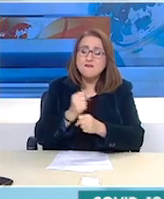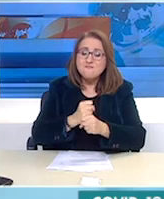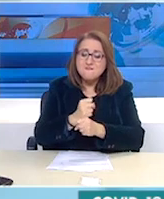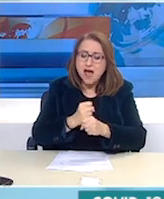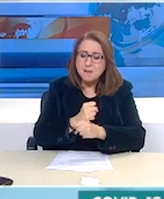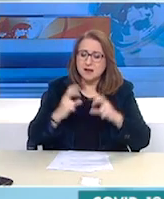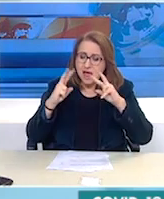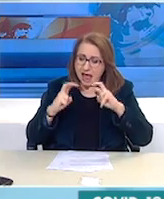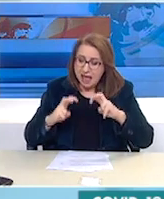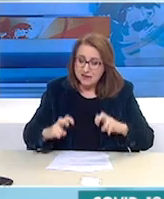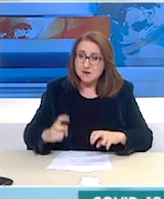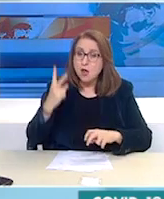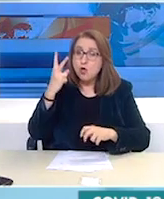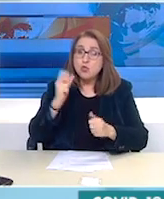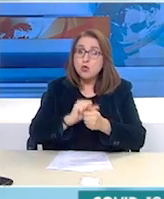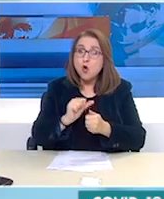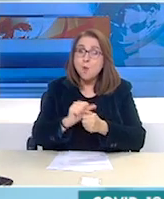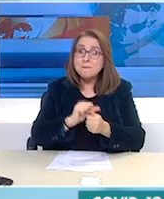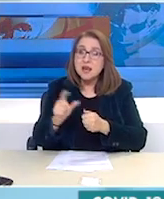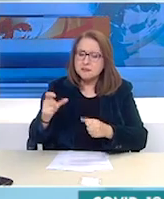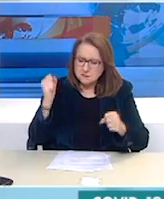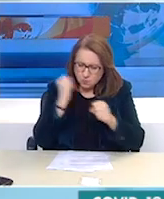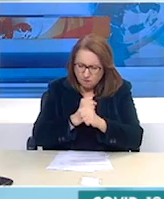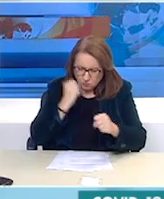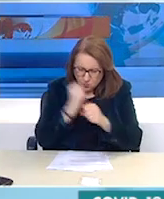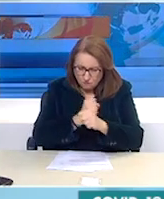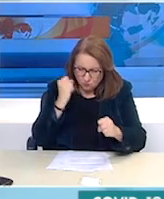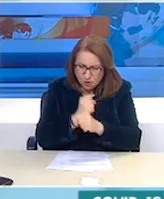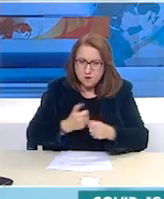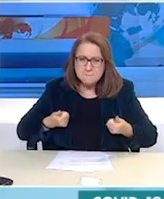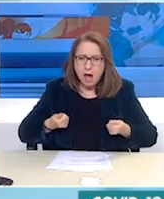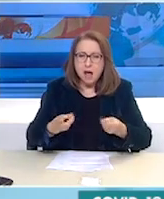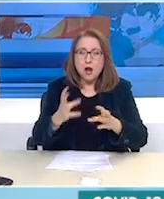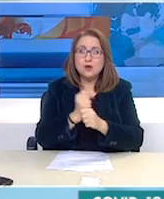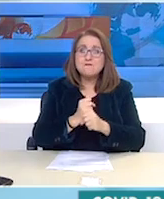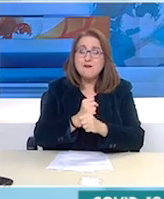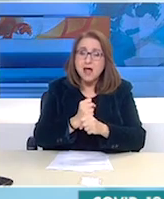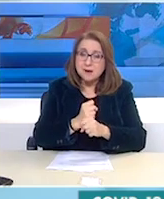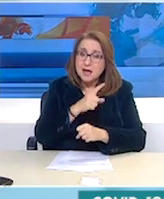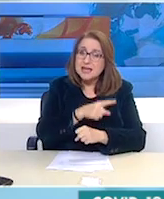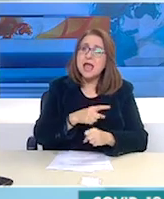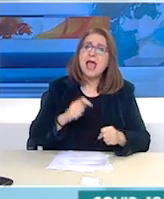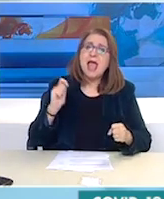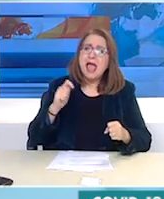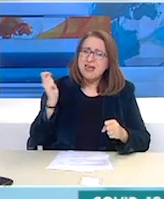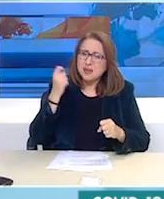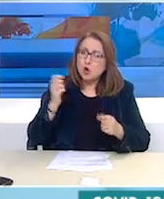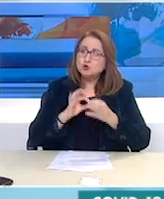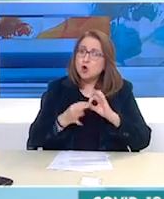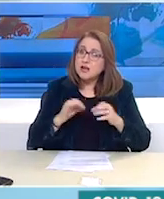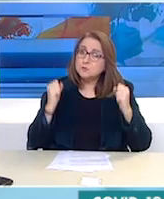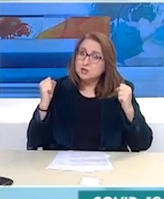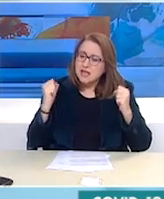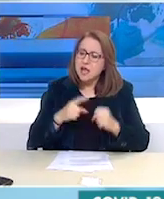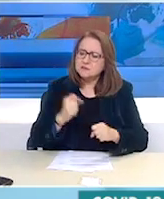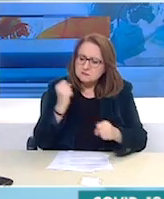οι οποίοι είναι 2 μήνες επιφυλακή, ξεπερνώντας κάθε μέρα τους εαυτούς τους, να μπορέσουμε όλοι να ανταπεξέλθουμε και να καλυφθεί η χώρα σε φάρμακα και